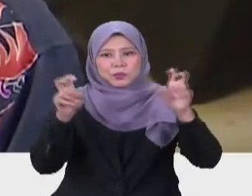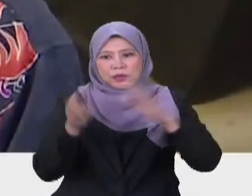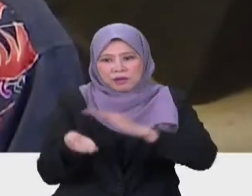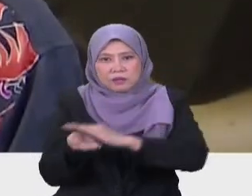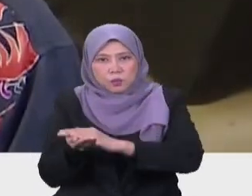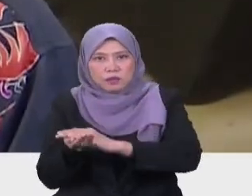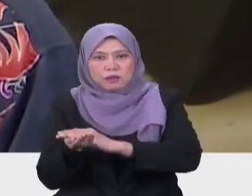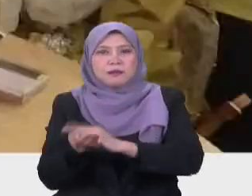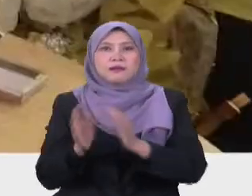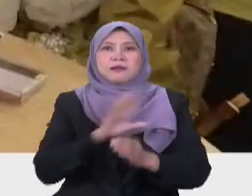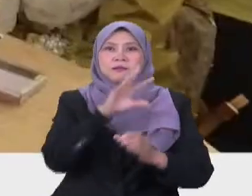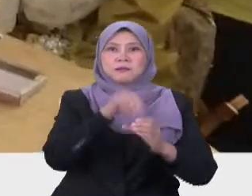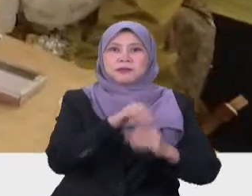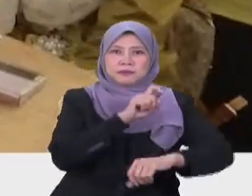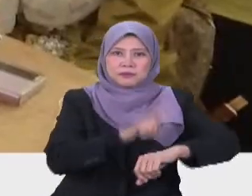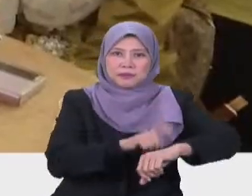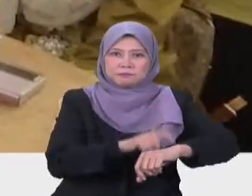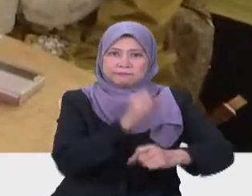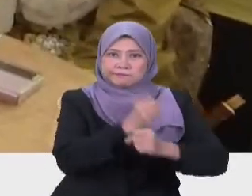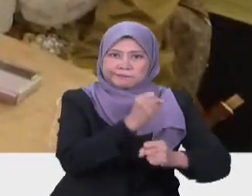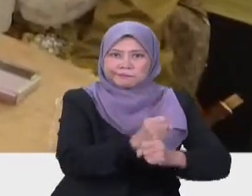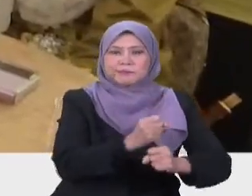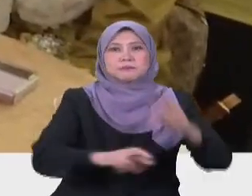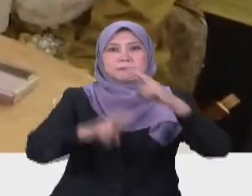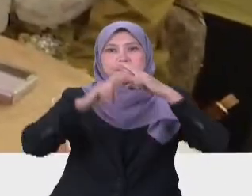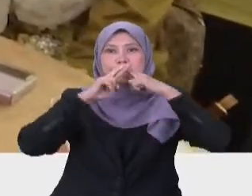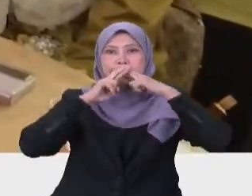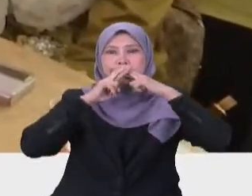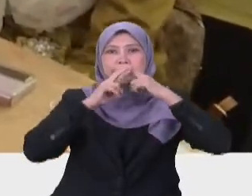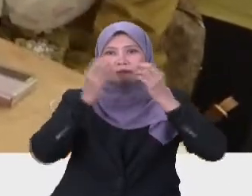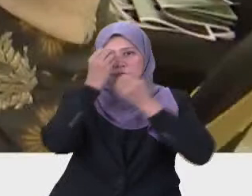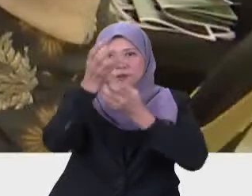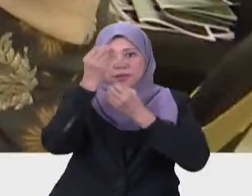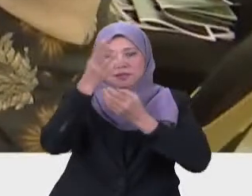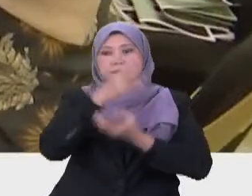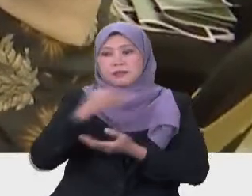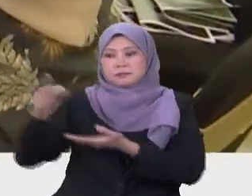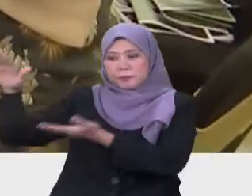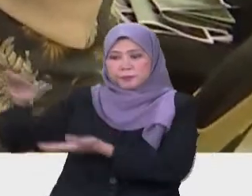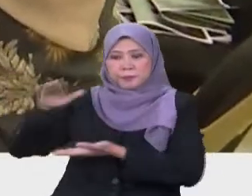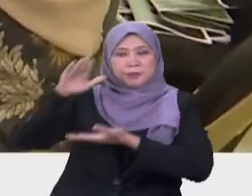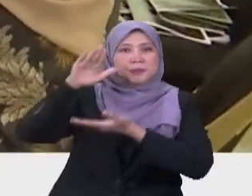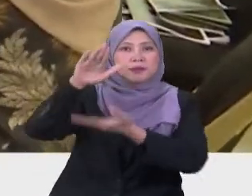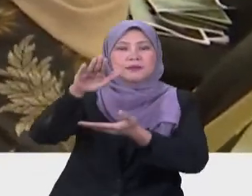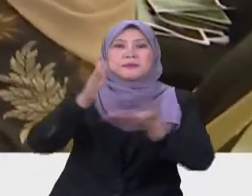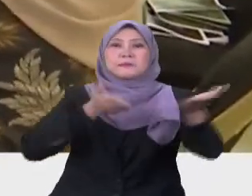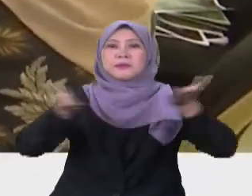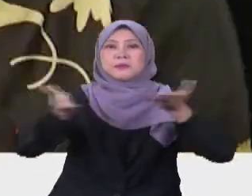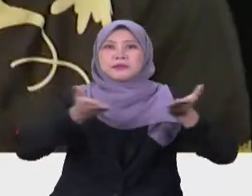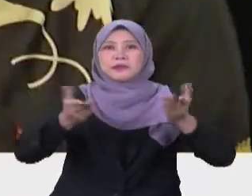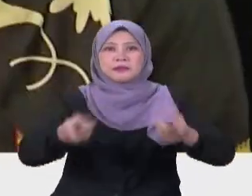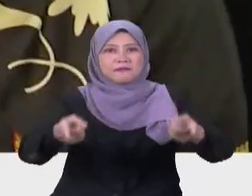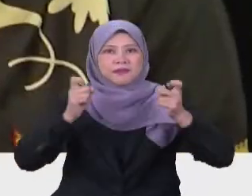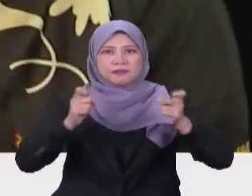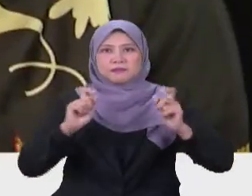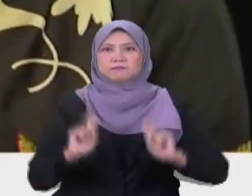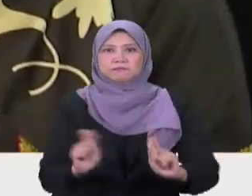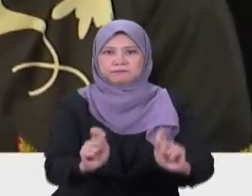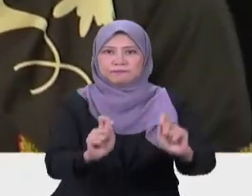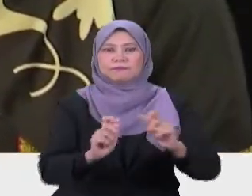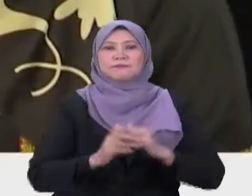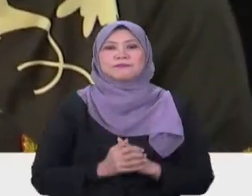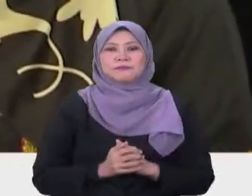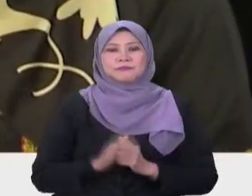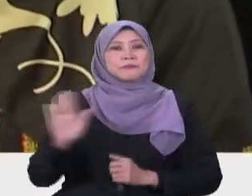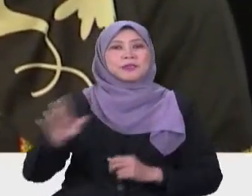malah turut melibatkan ketepatan waktu kerasian maklumat serta penyampaian maklumat dan peringatan dengan segera beliau